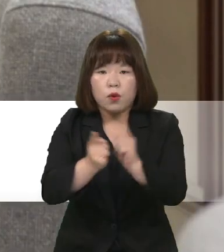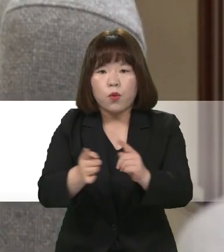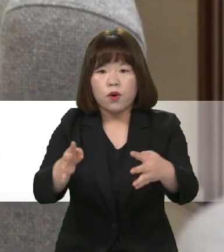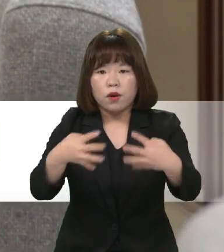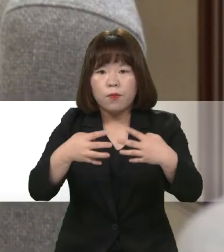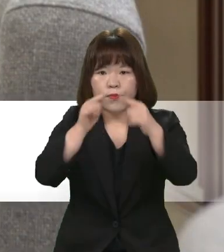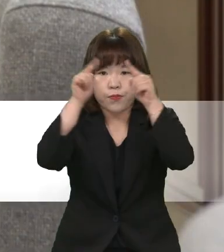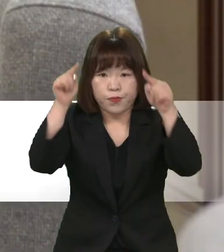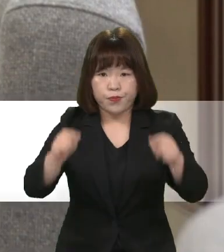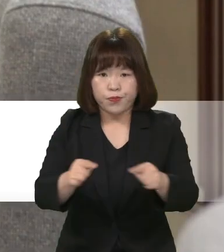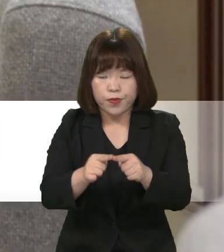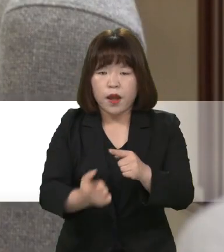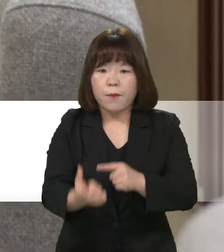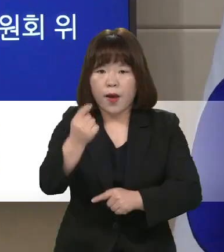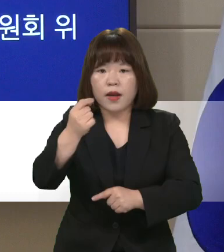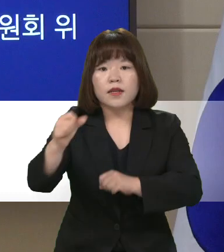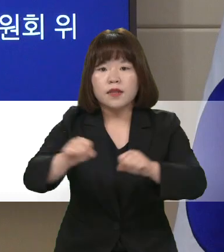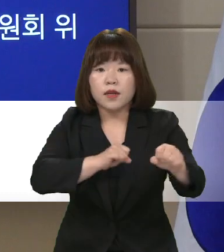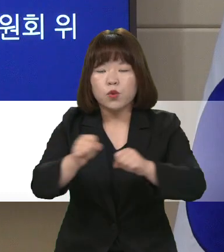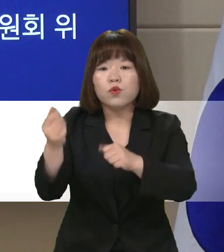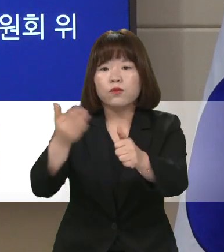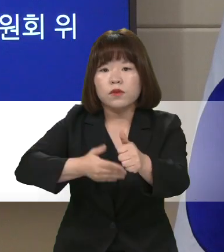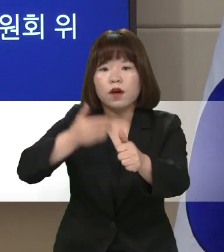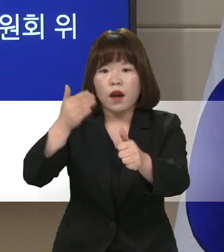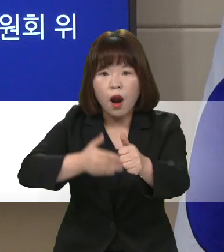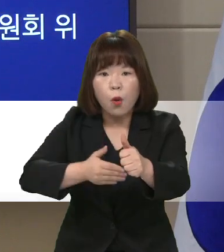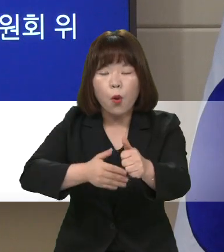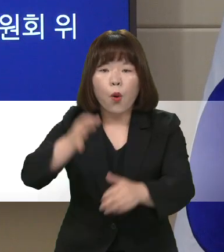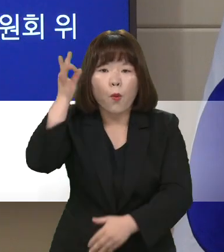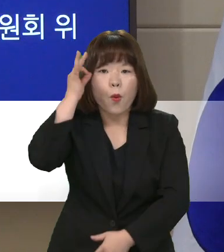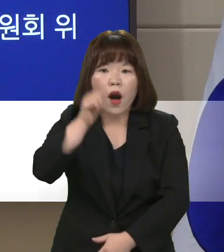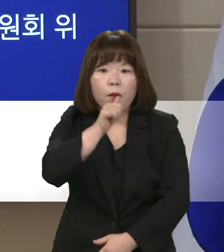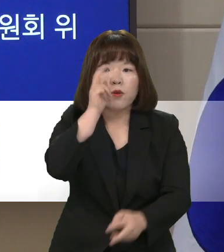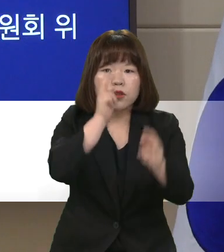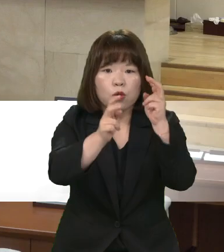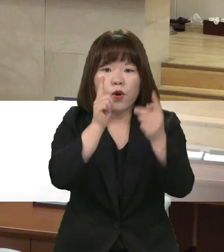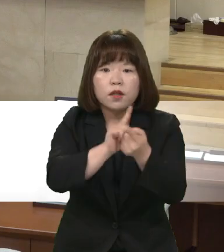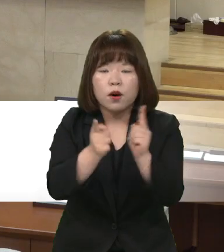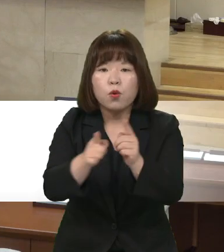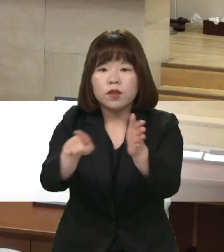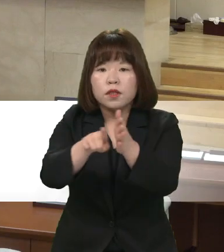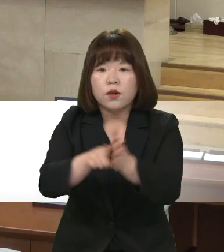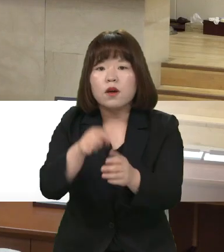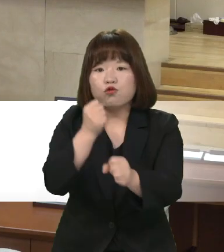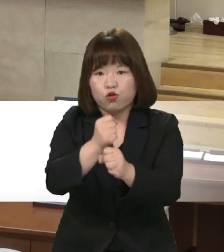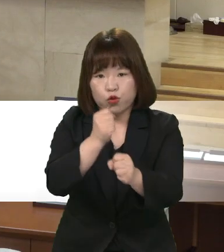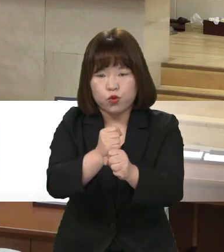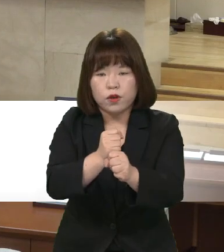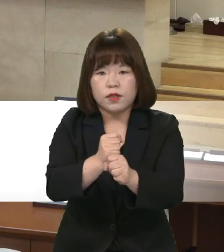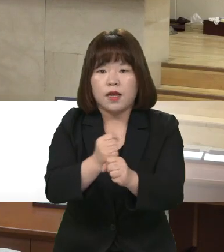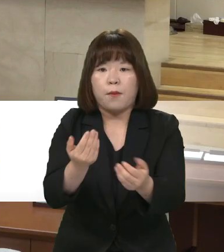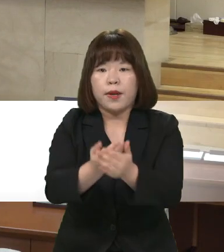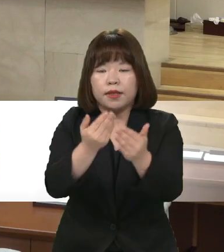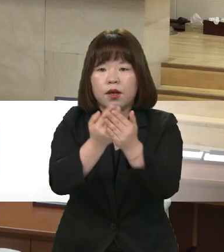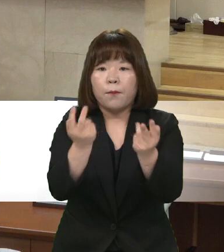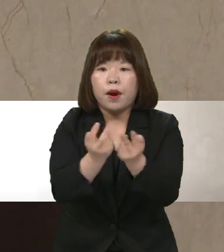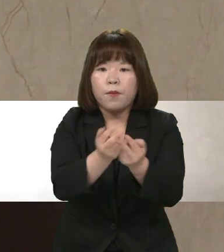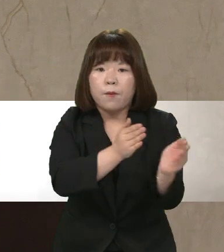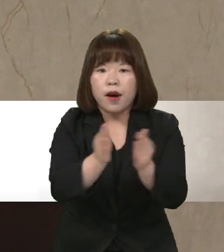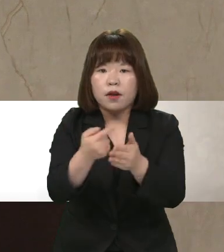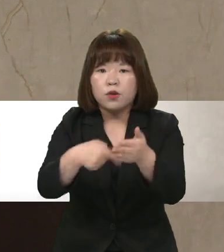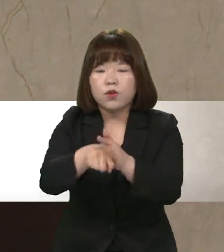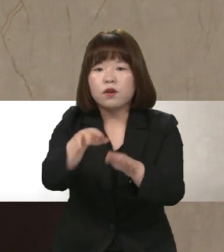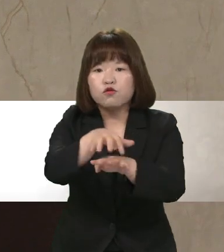합의서 내용의 조속한 이행을 촉구하고 포항 과 포스코 의 상호 신뢰 구축 및 상생 발전 방안 마련을 위해